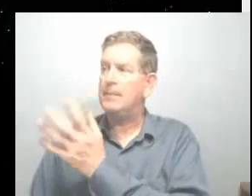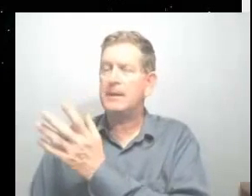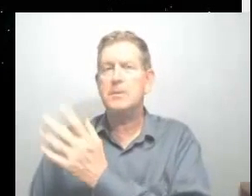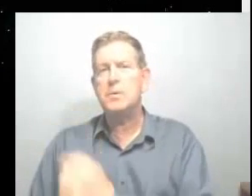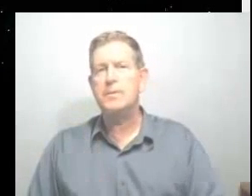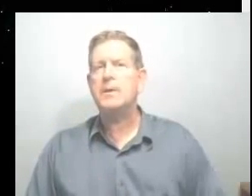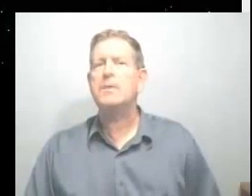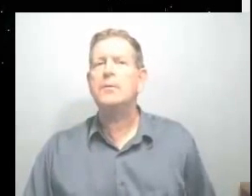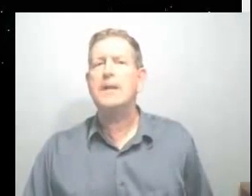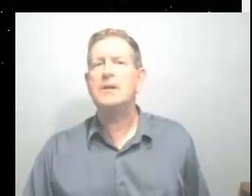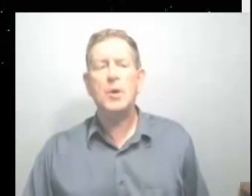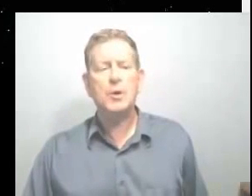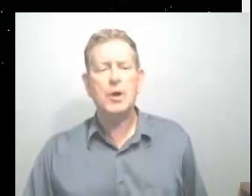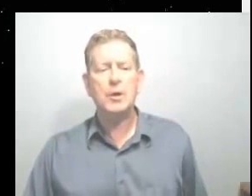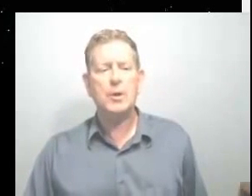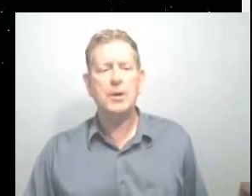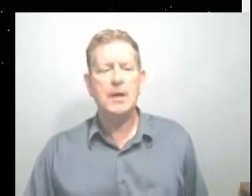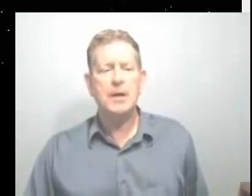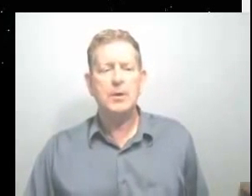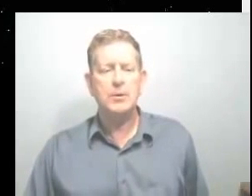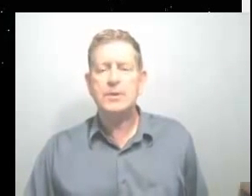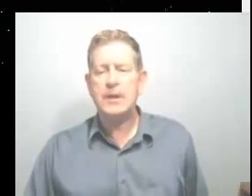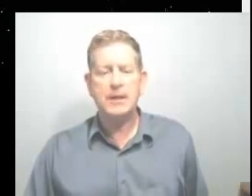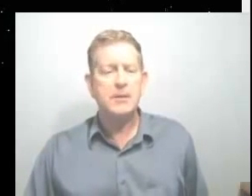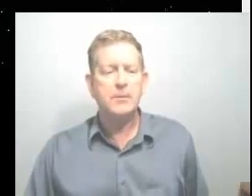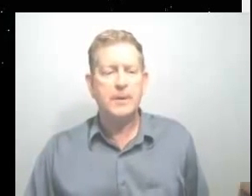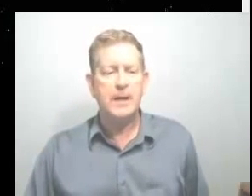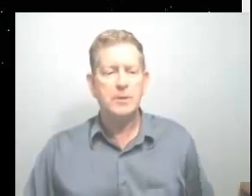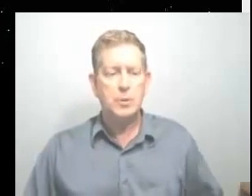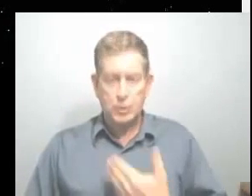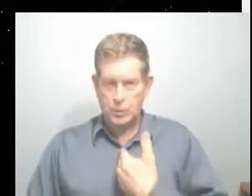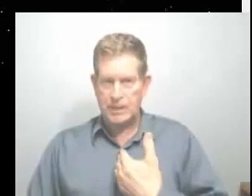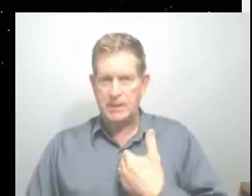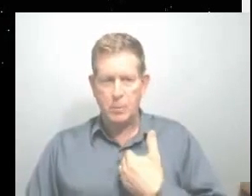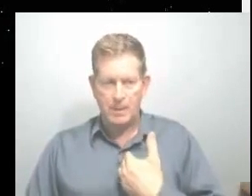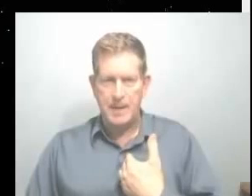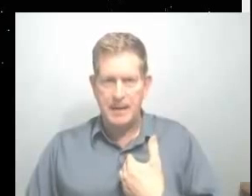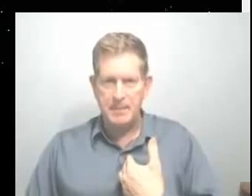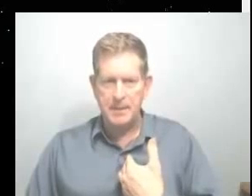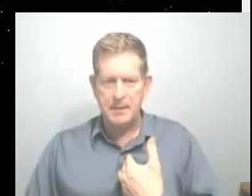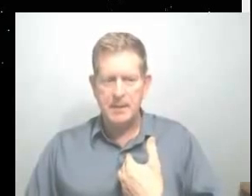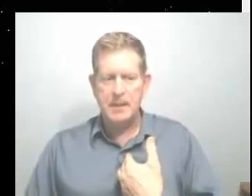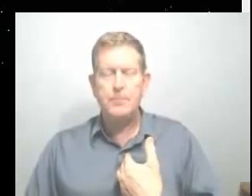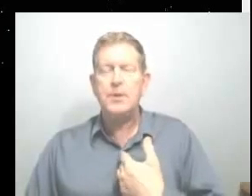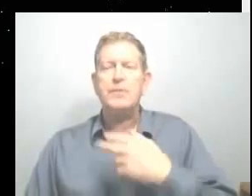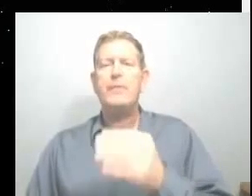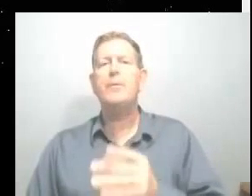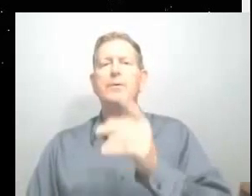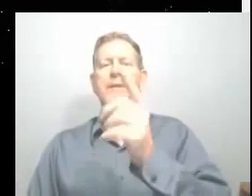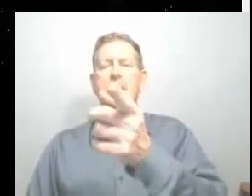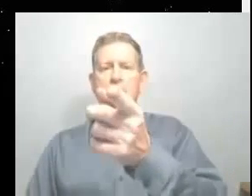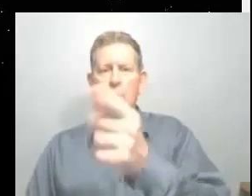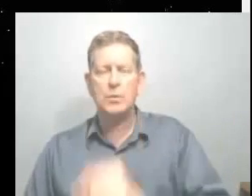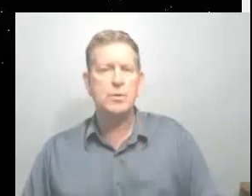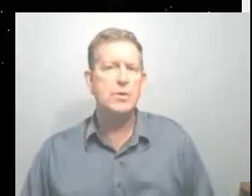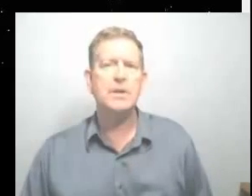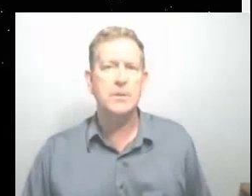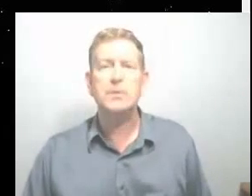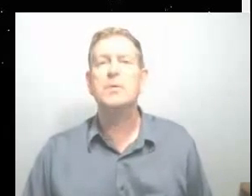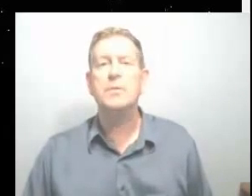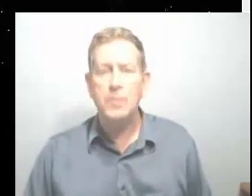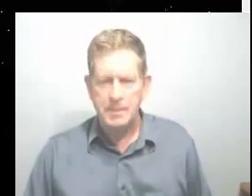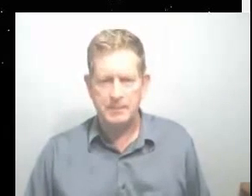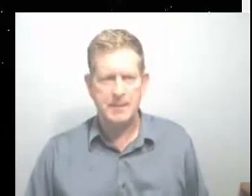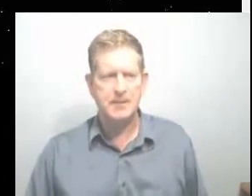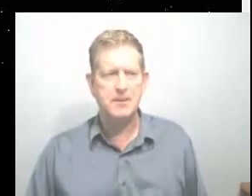Alors dans la partie suivante, vous allez entendre une série de phrases au sujet de moi-même, et puis je vais vous poser des questions au sujet